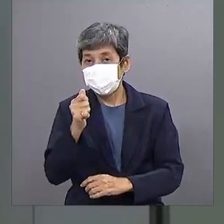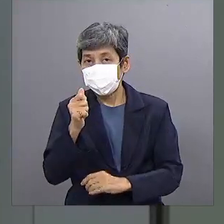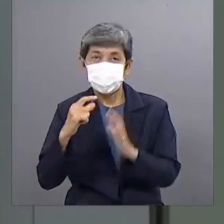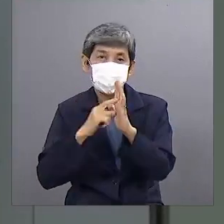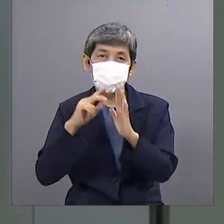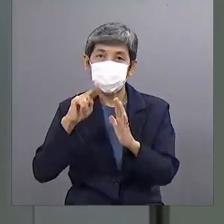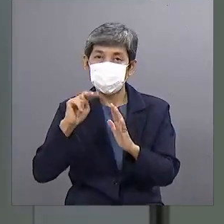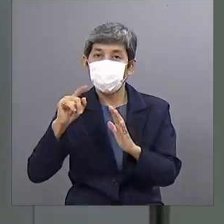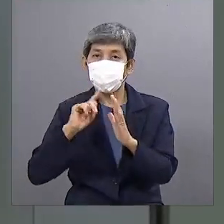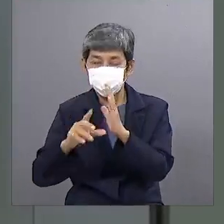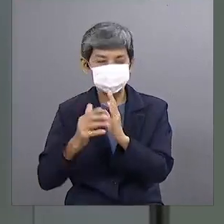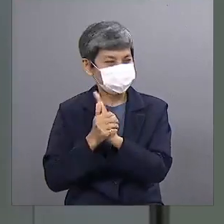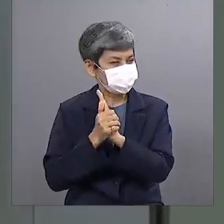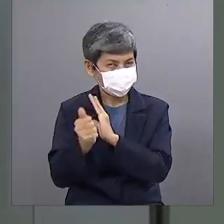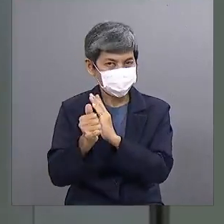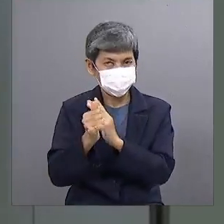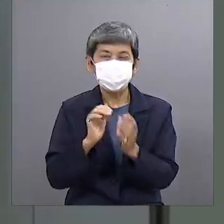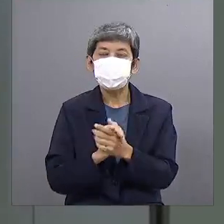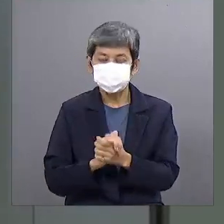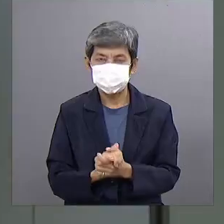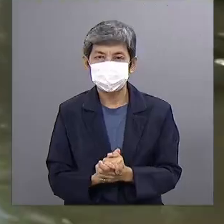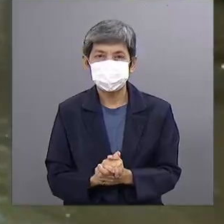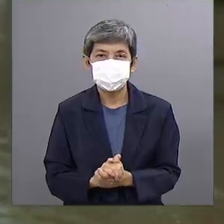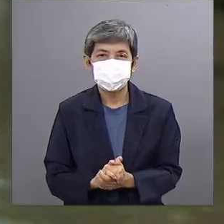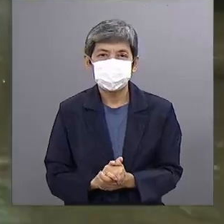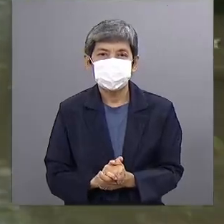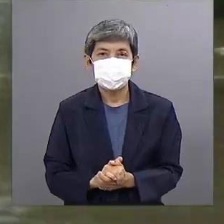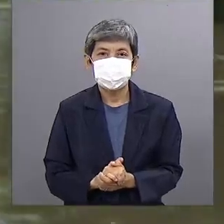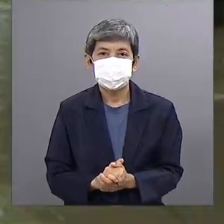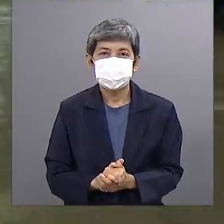ร์และผู้เชี่ยวชาญด้านสมุทรศาสตร์ไปฟังกันเลยค่ะ